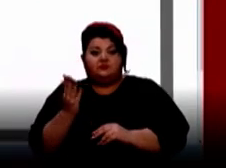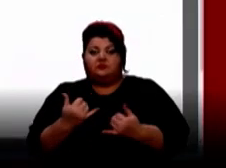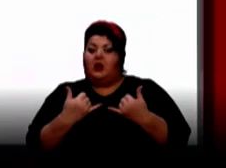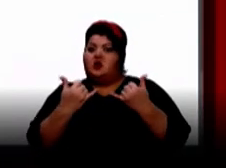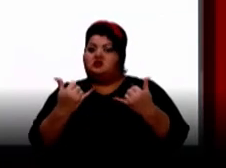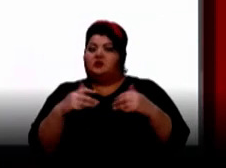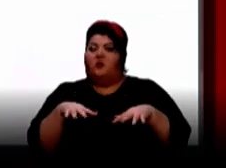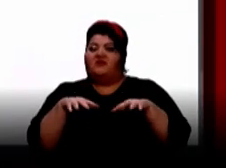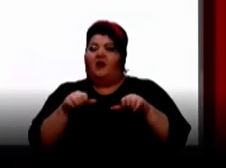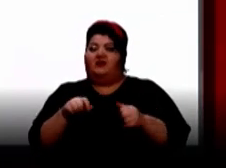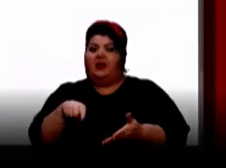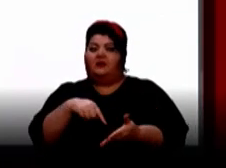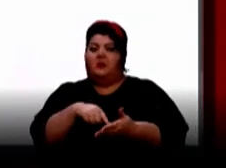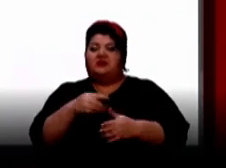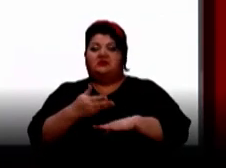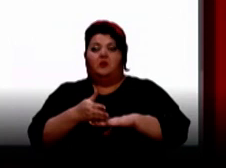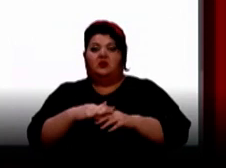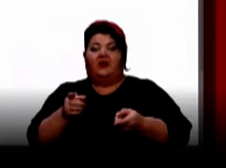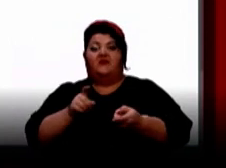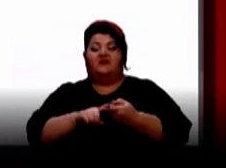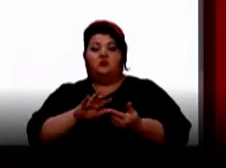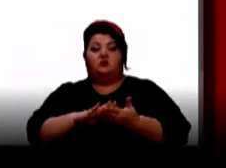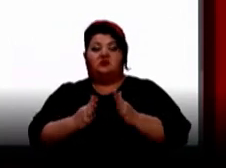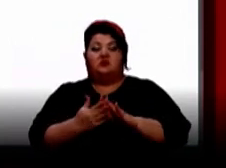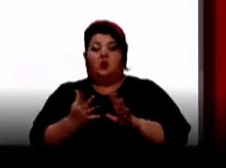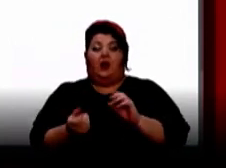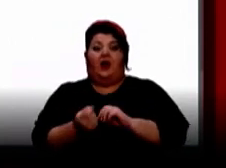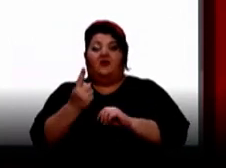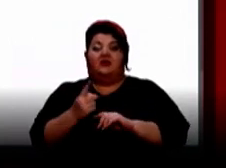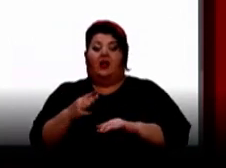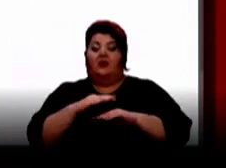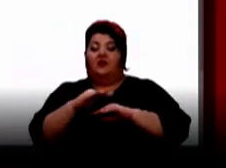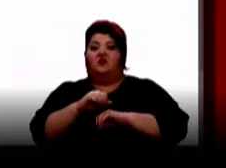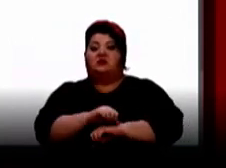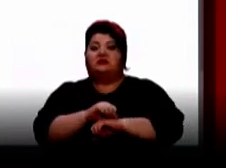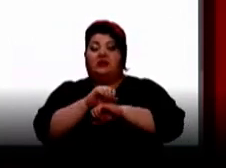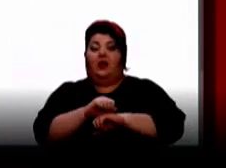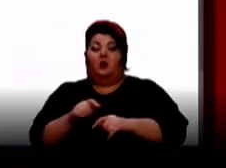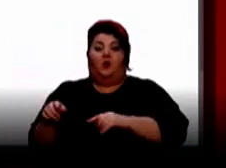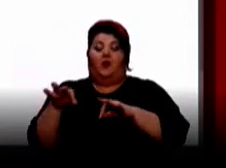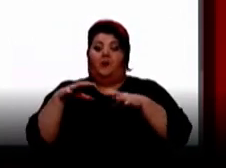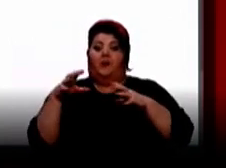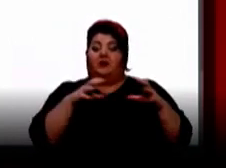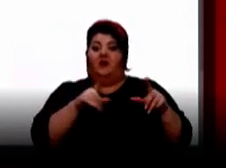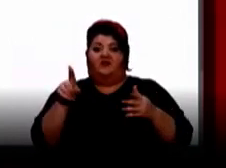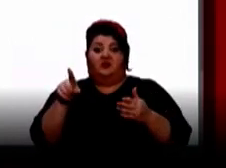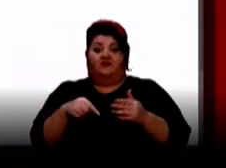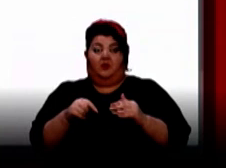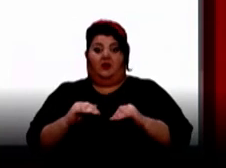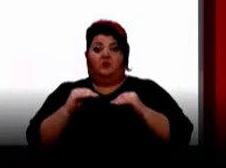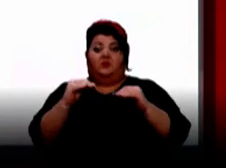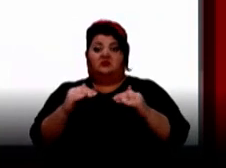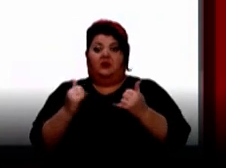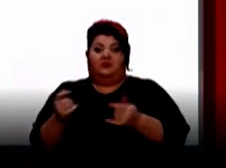Шановна влада міста Полтави, в зв'язку з ситуацією, яка виникла на фоні страйку приватних перевізників, вони вимагають підвищення тарифів